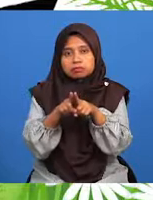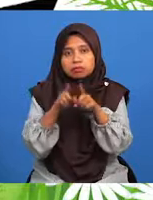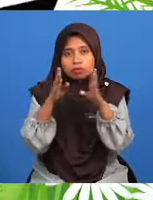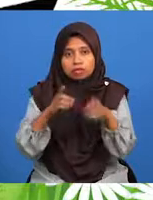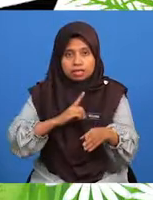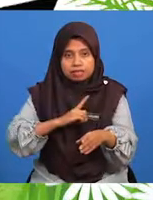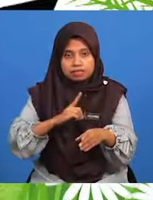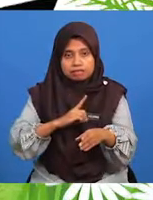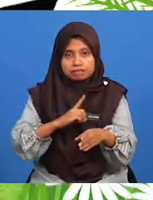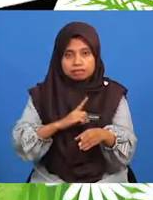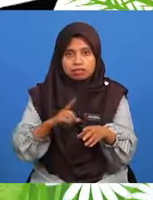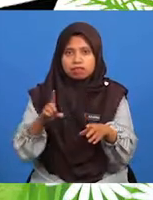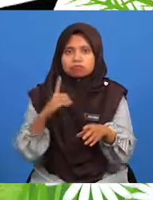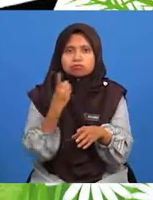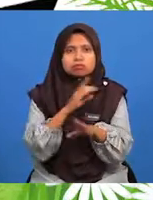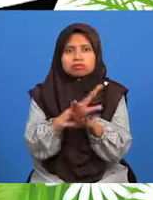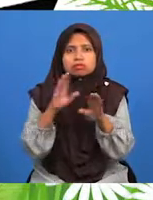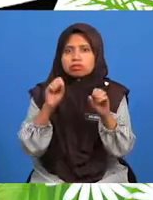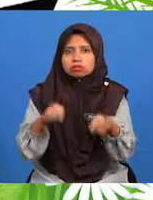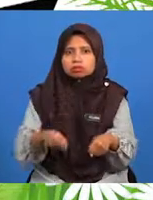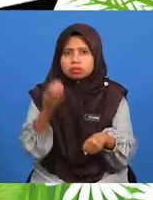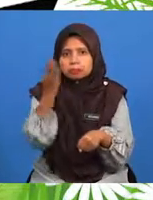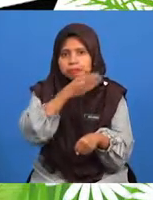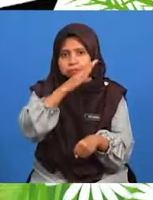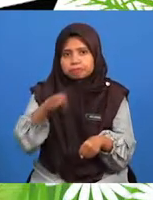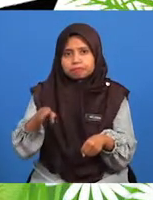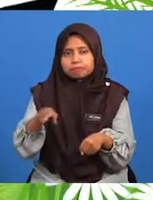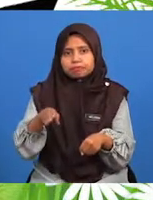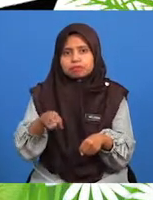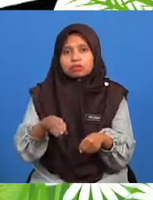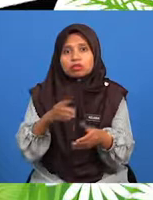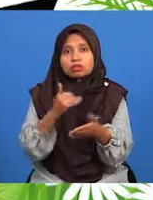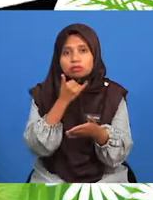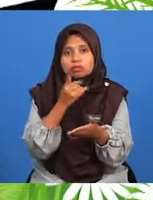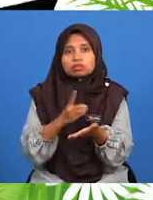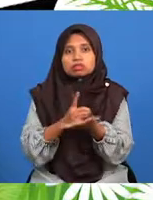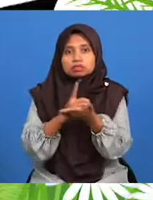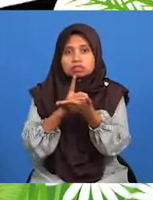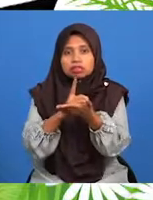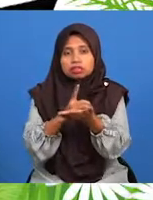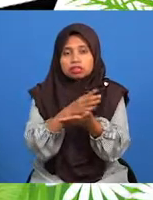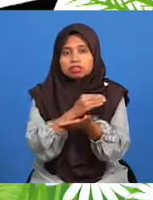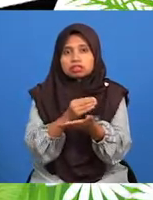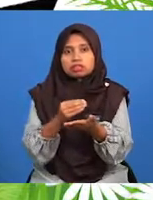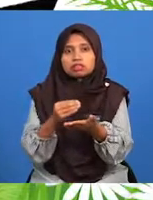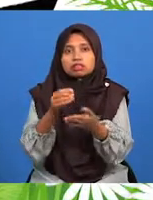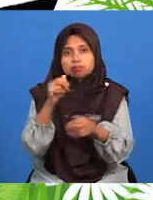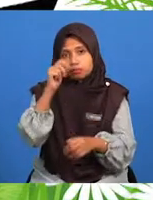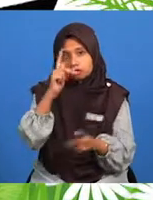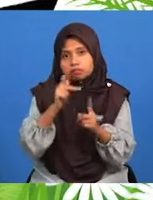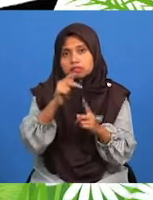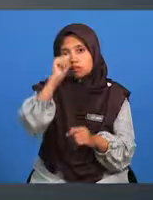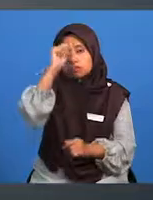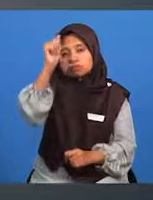Juga kita dilarang pula tolong-menolong dalam melakukan dosa dan kemungkaran kepada Allah